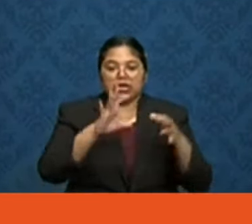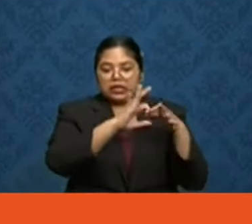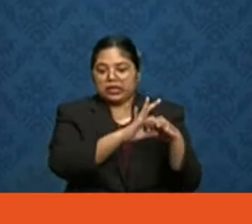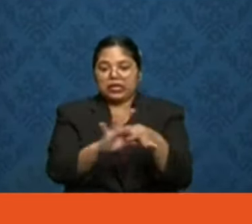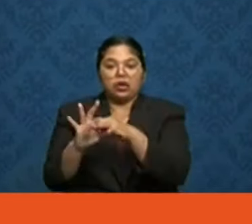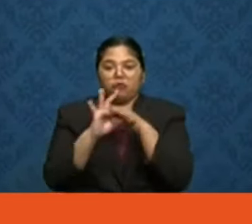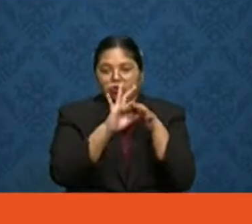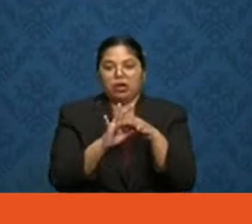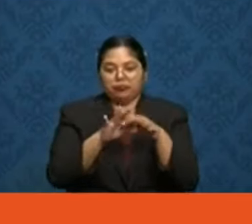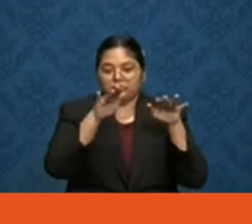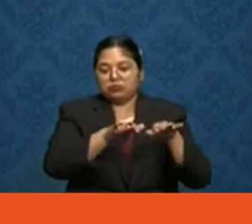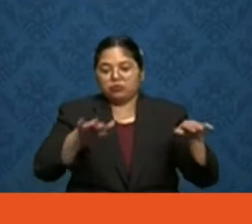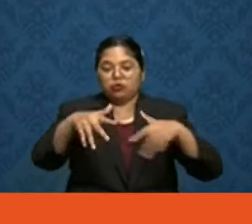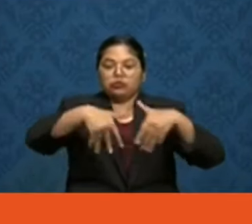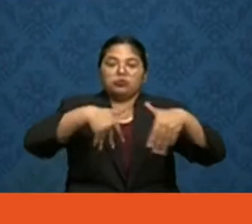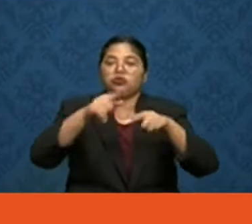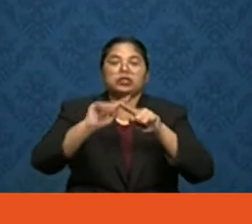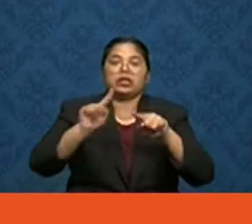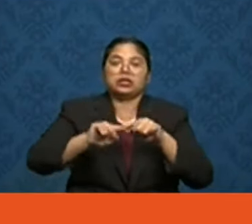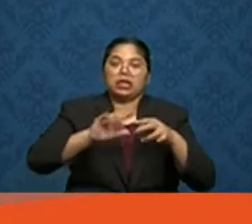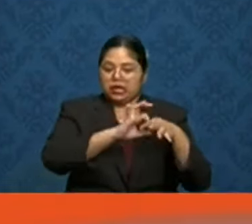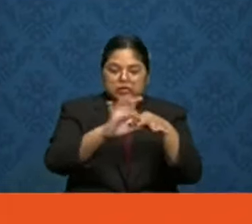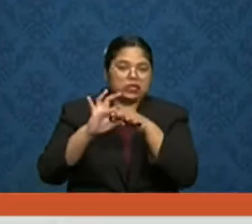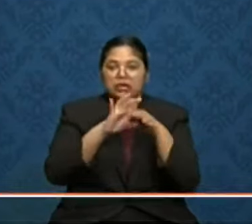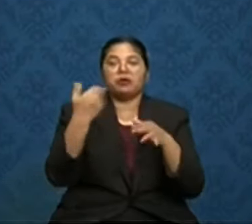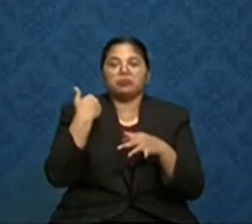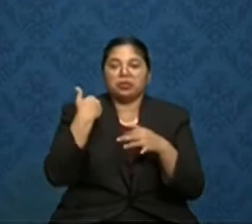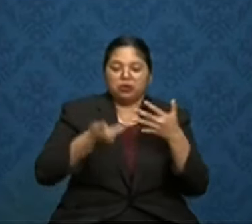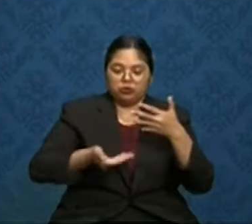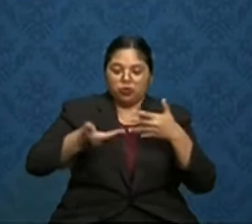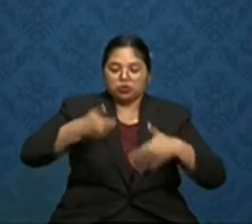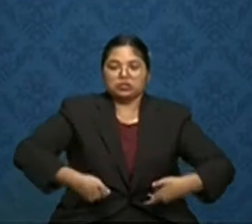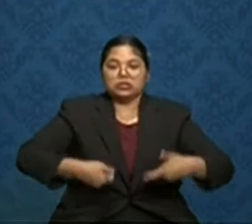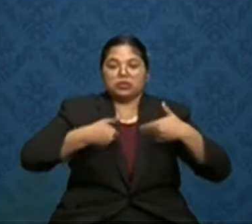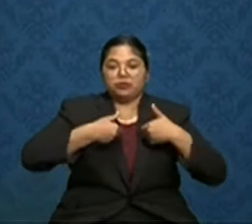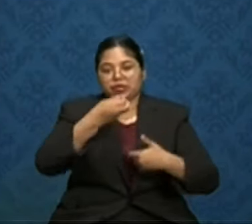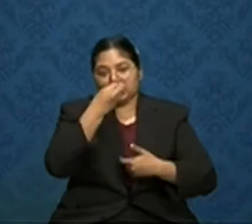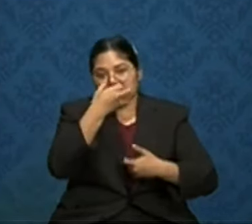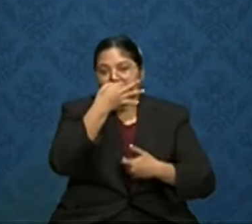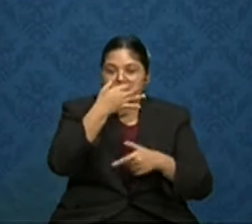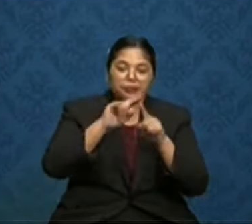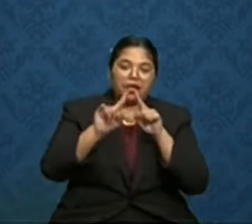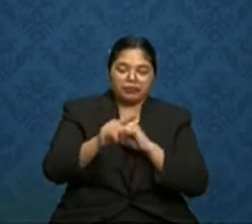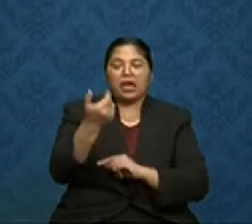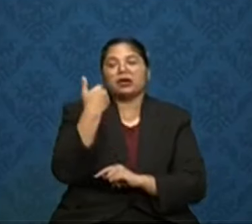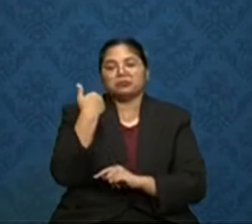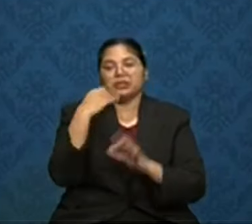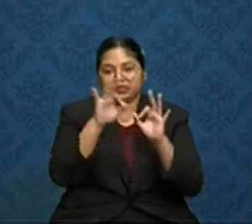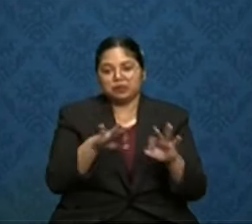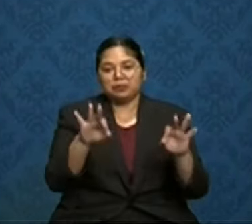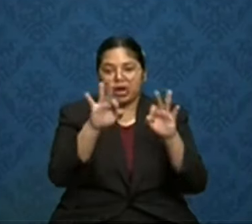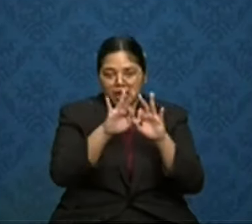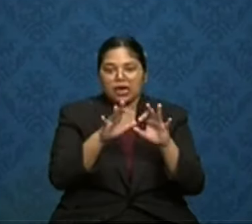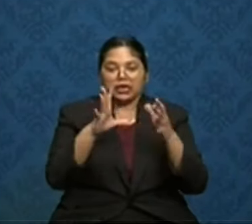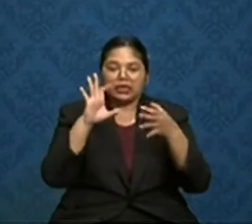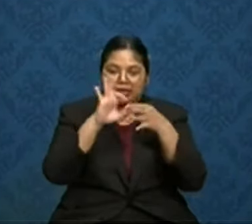าคตของชาติและโอกาสที่จะยกระดับความอยู่ดีกินดีของประชาชนล้วนเกี่ยวข้องอย่างลึกซึ้งกับ